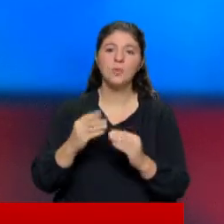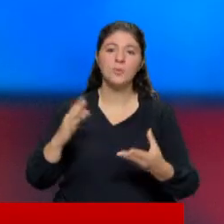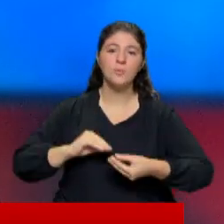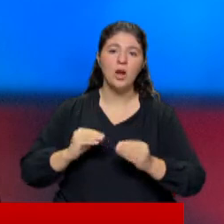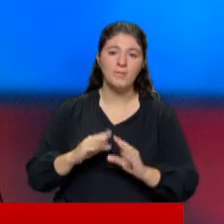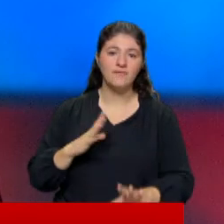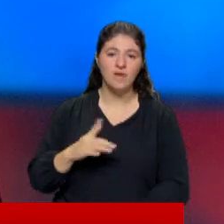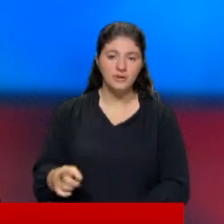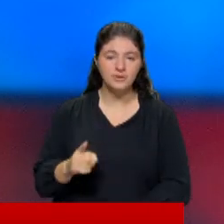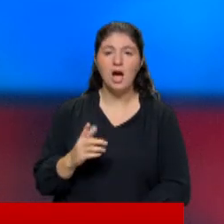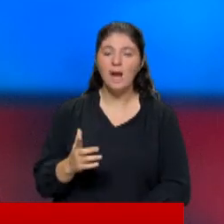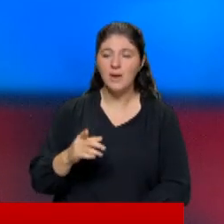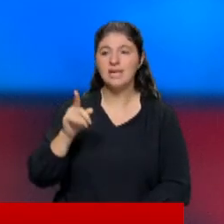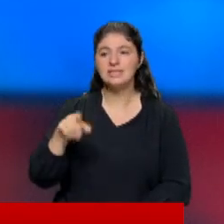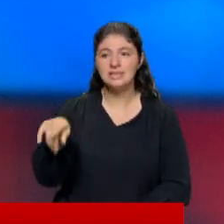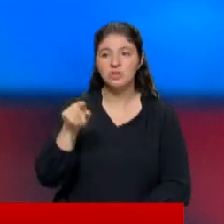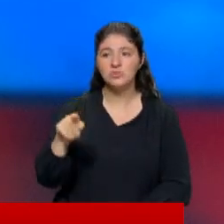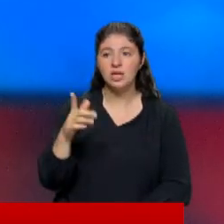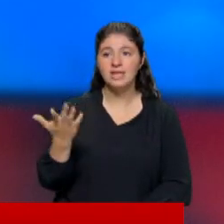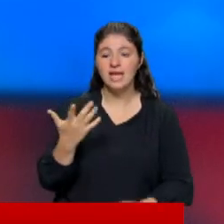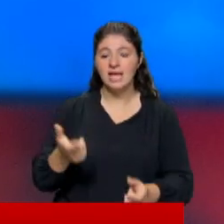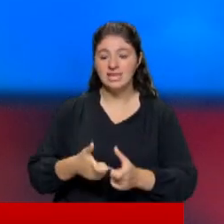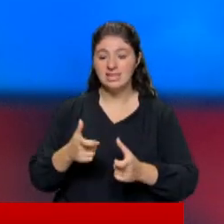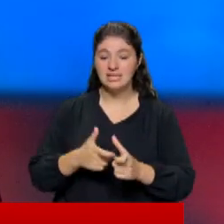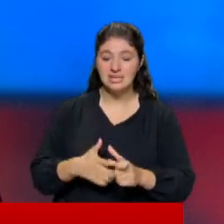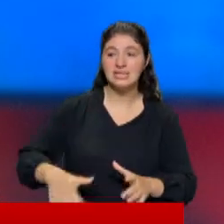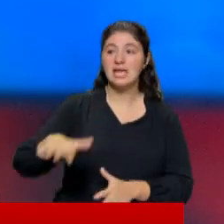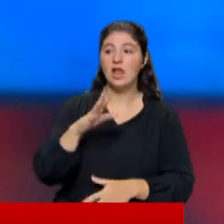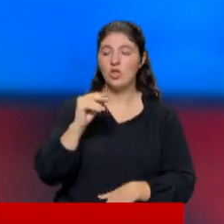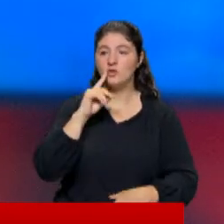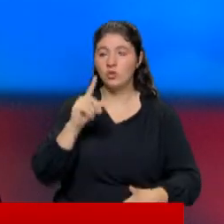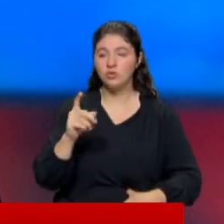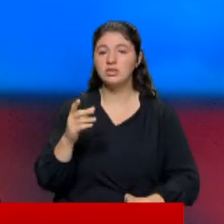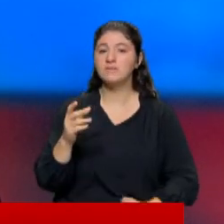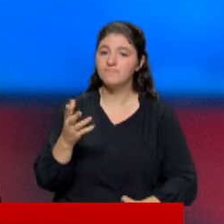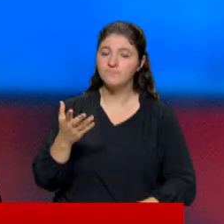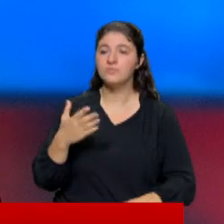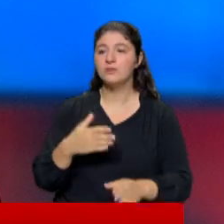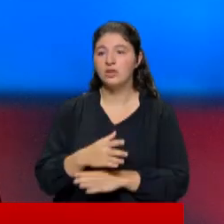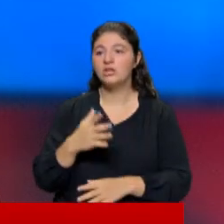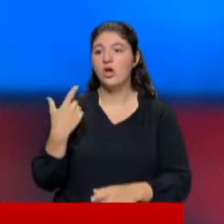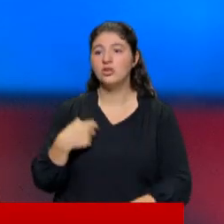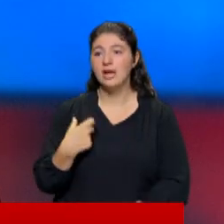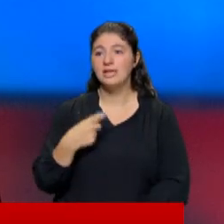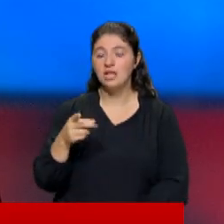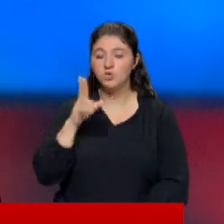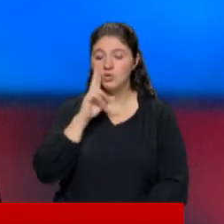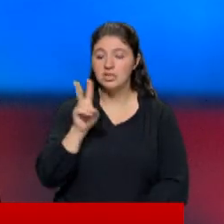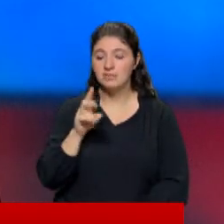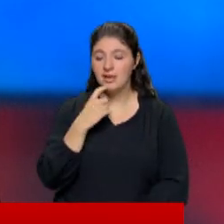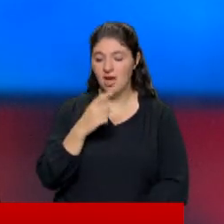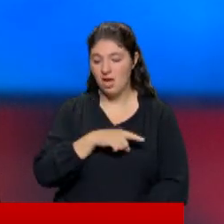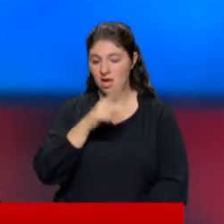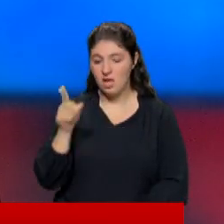büyük bir sıkıntı var. Ama siz bunu daha da genelleyerek de sordunuz. Gerçekten özellikle son 20